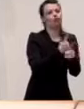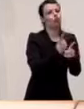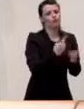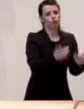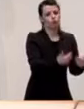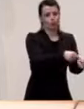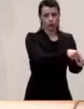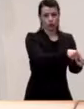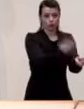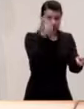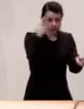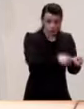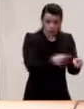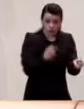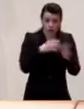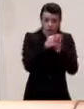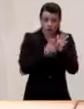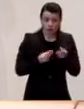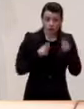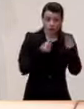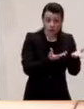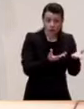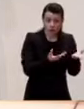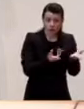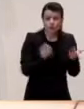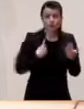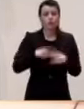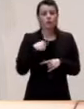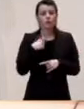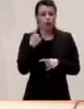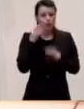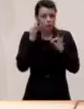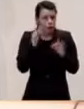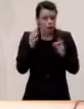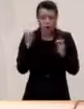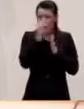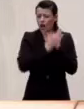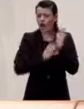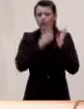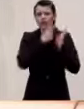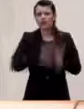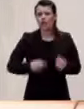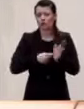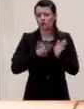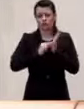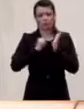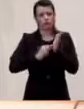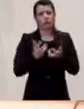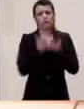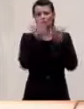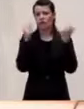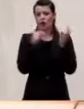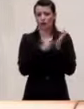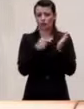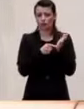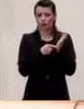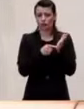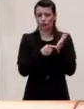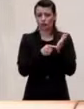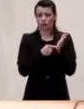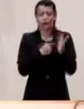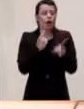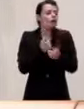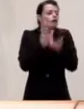mai togliere al clinico, come è scritto nella deliberazione stessa, la valutazione